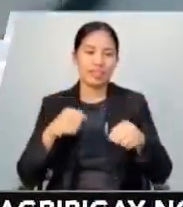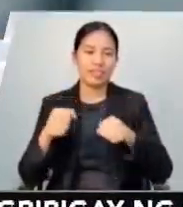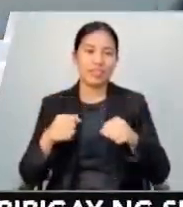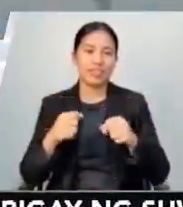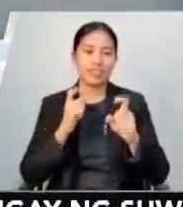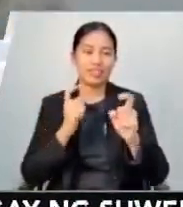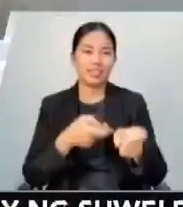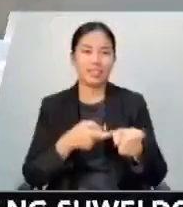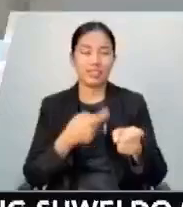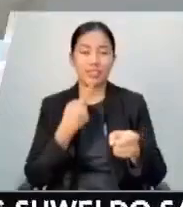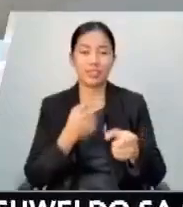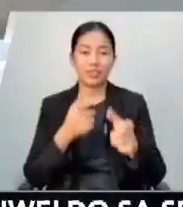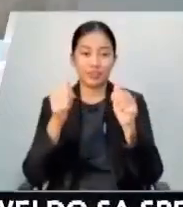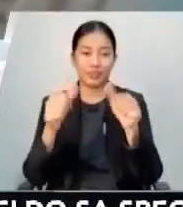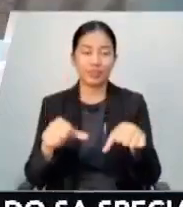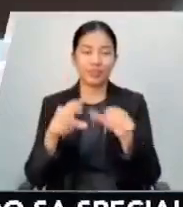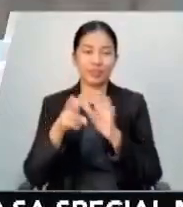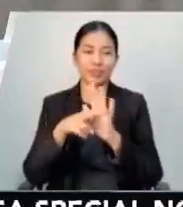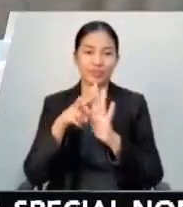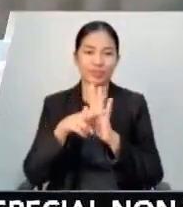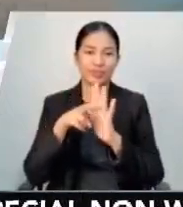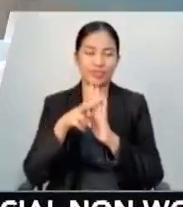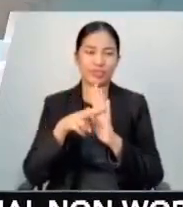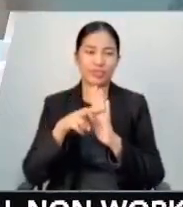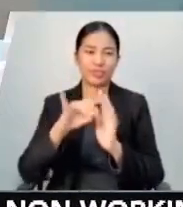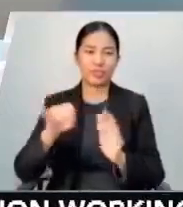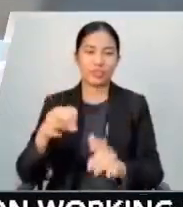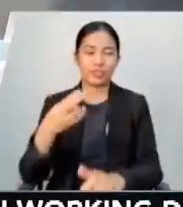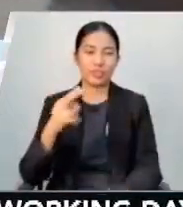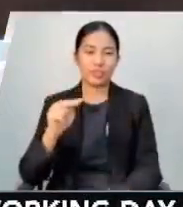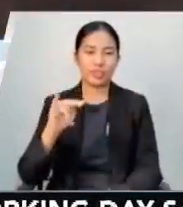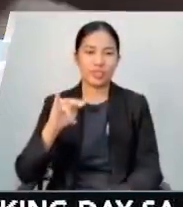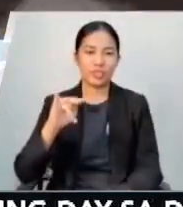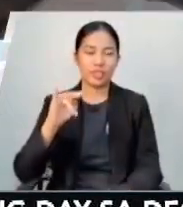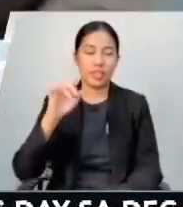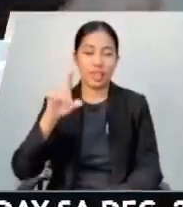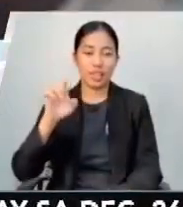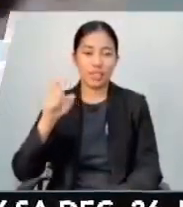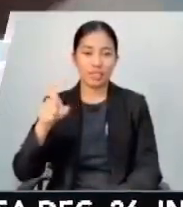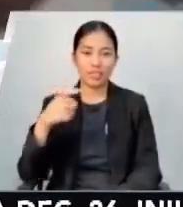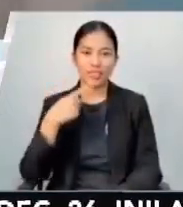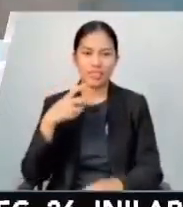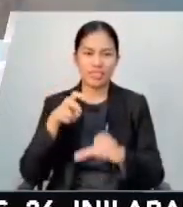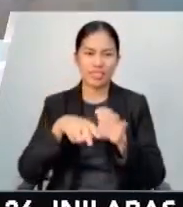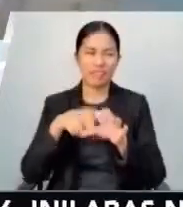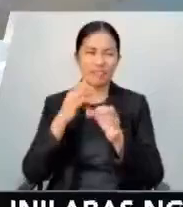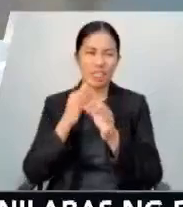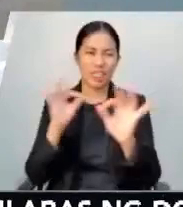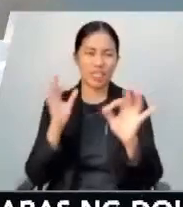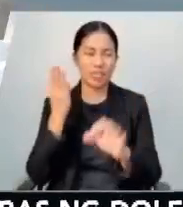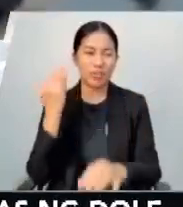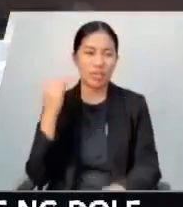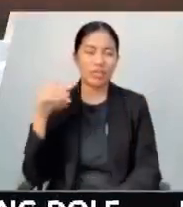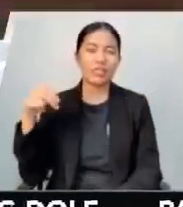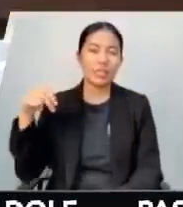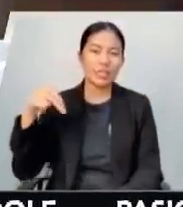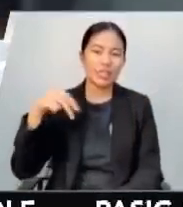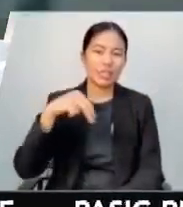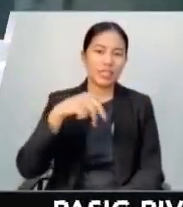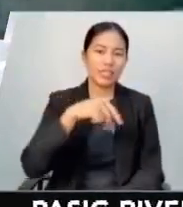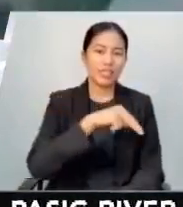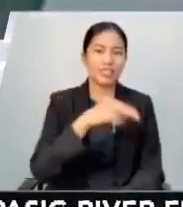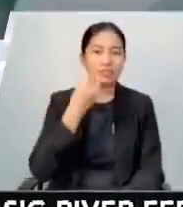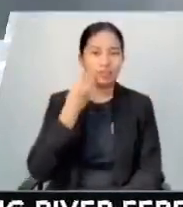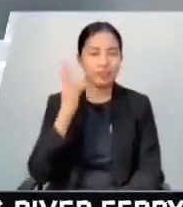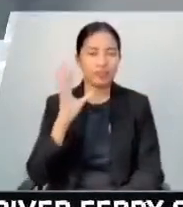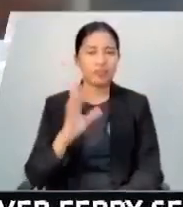na si Patrolman John Lex Medillo, isa si Michael sa mga pinapasakay nila ng libre dahil naglalakad lang siya pa uwi. Nang i-upload